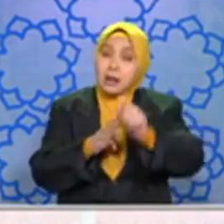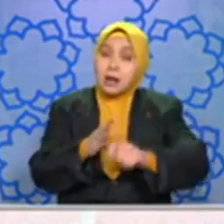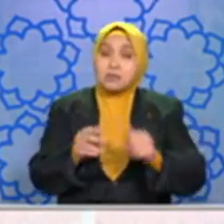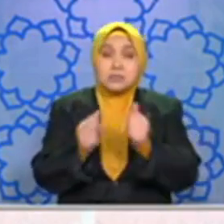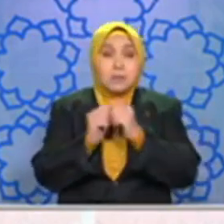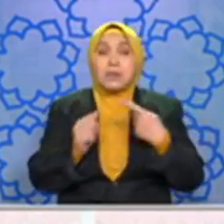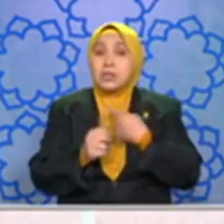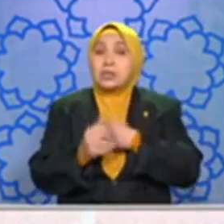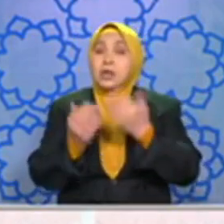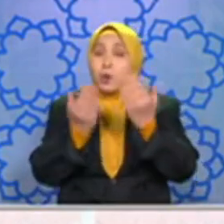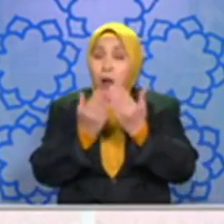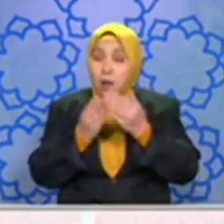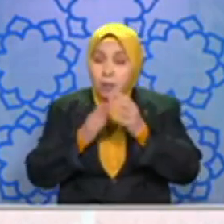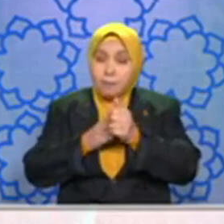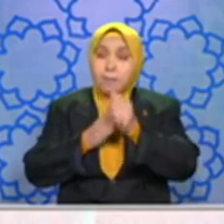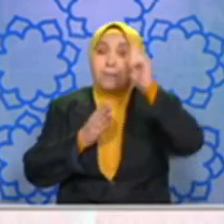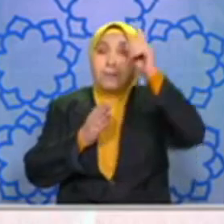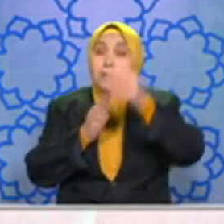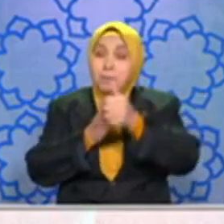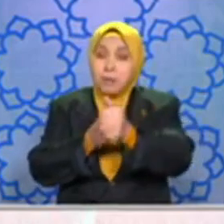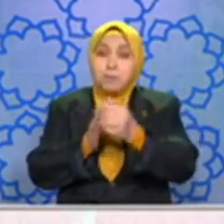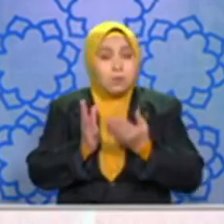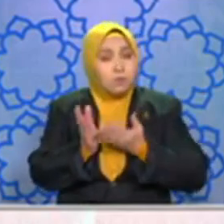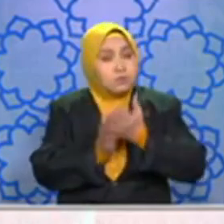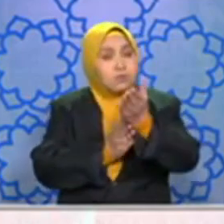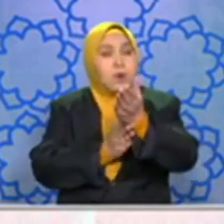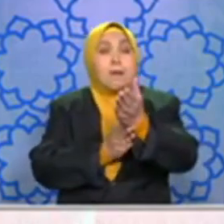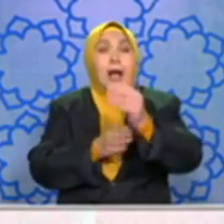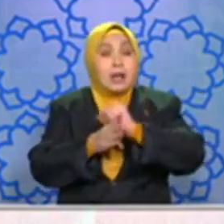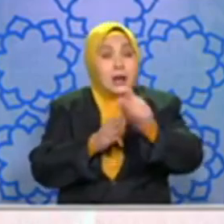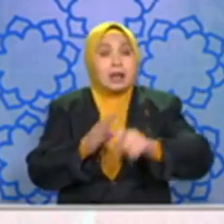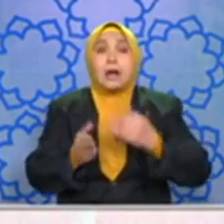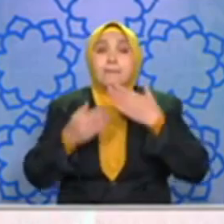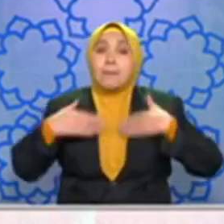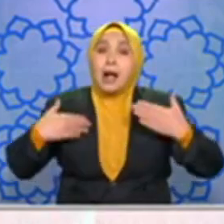doa Allah pimpin kita menuju akhirat yang bahagia, insya-Allah.